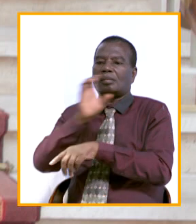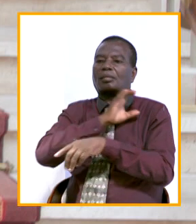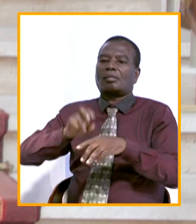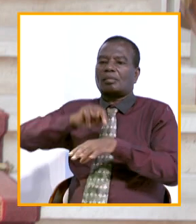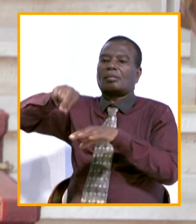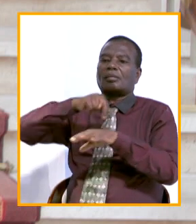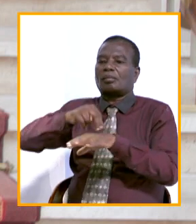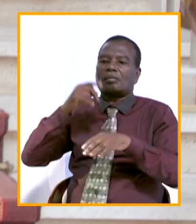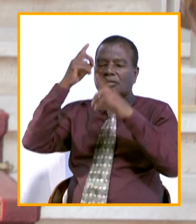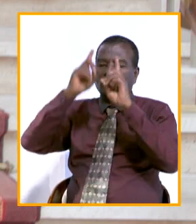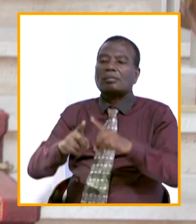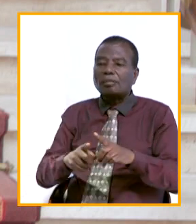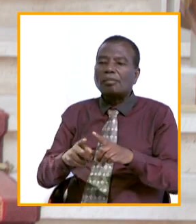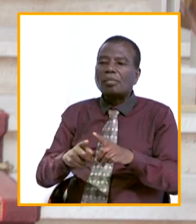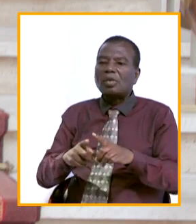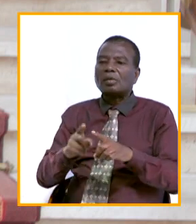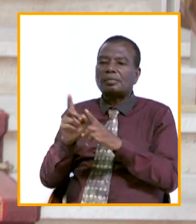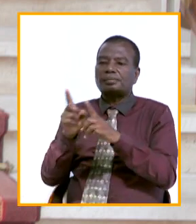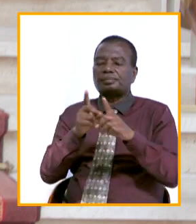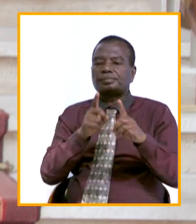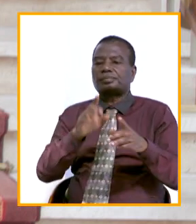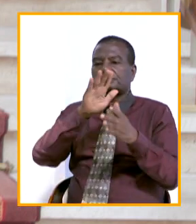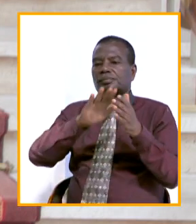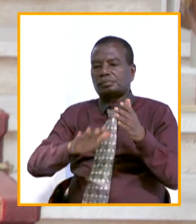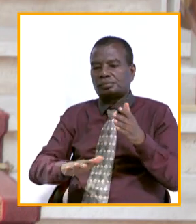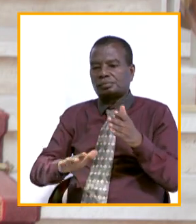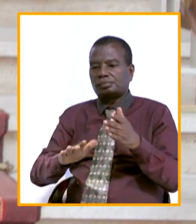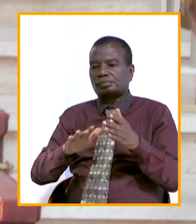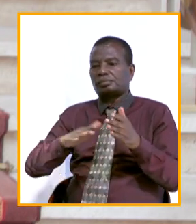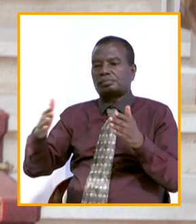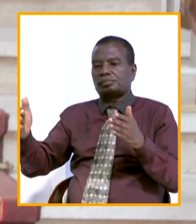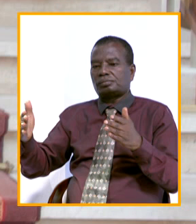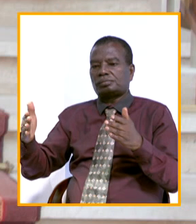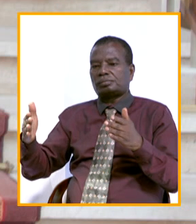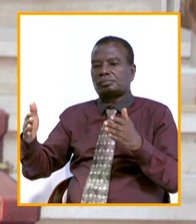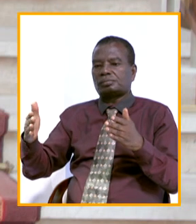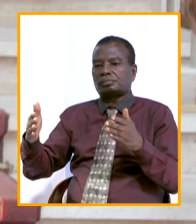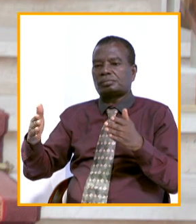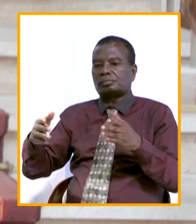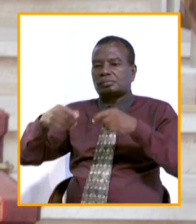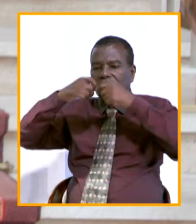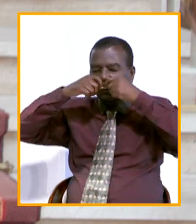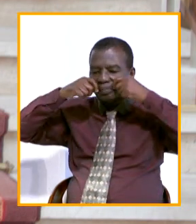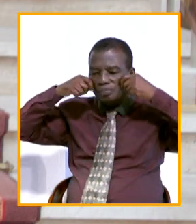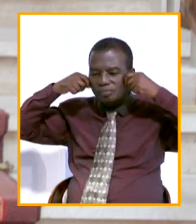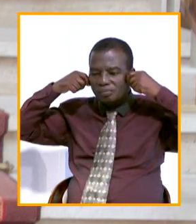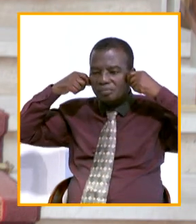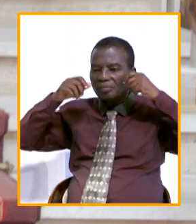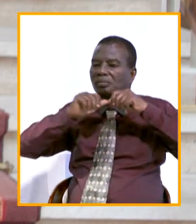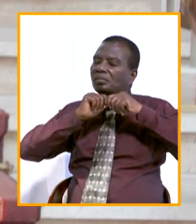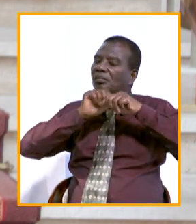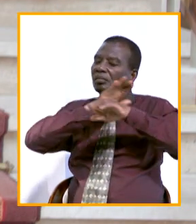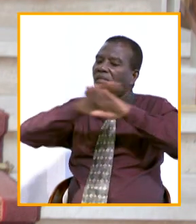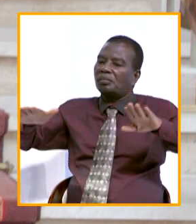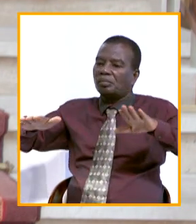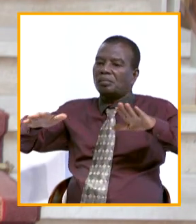national de sécurité a décidé des mesures d'allègement suivantes. Le port du masque n'est plus